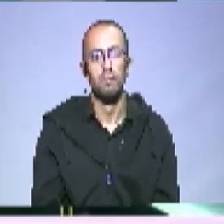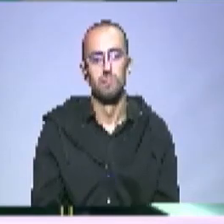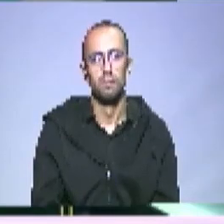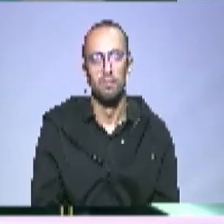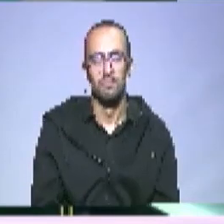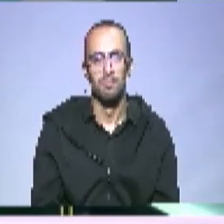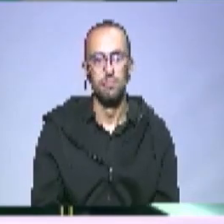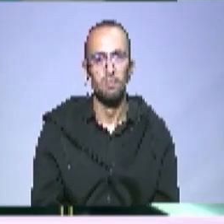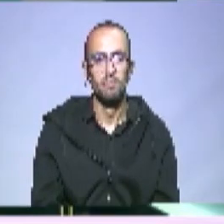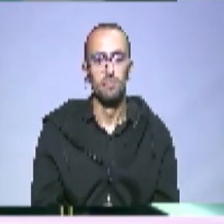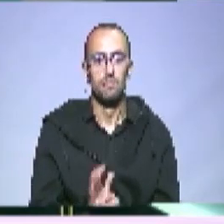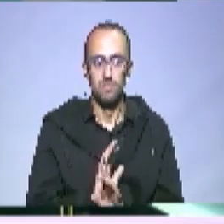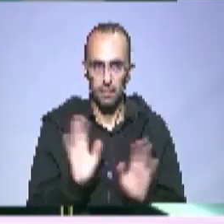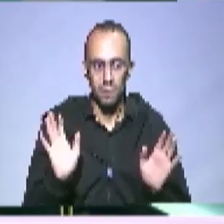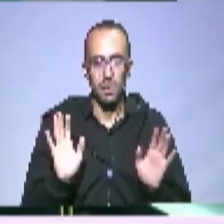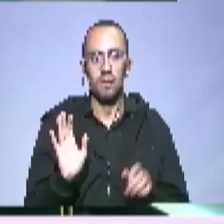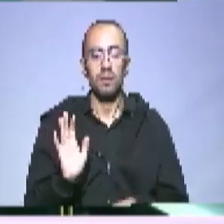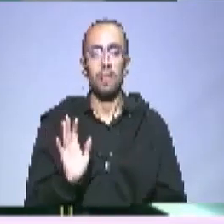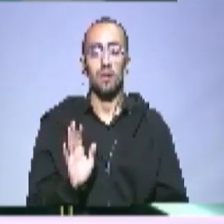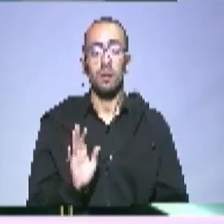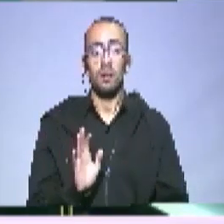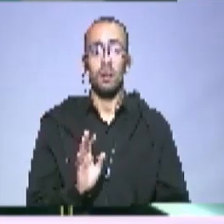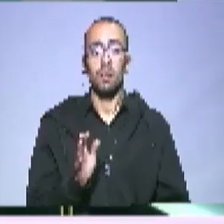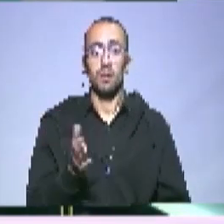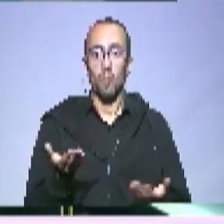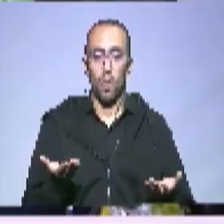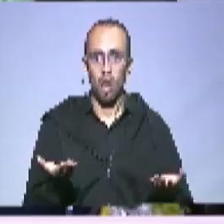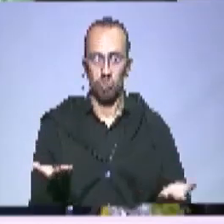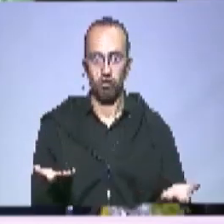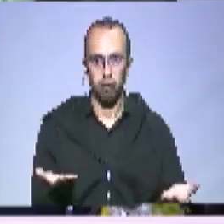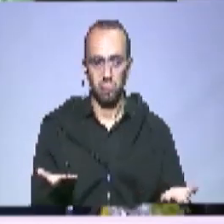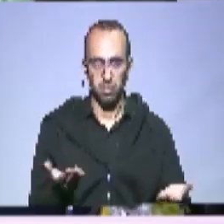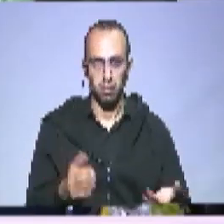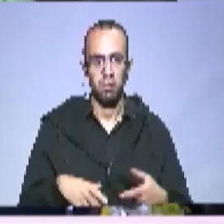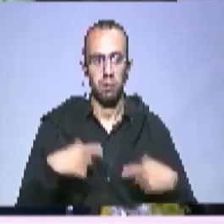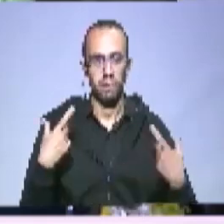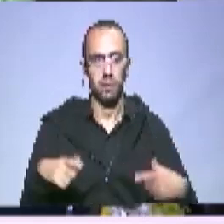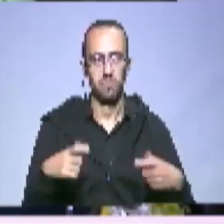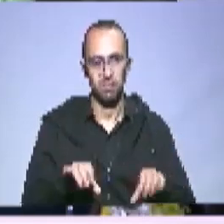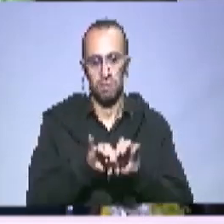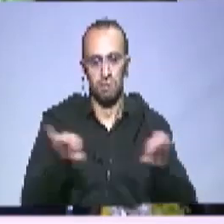معانا فطيرة الجلاش دي، هنجيب معانا ربطة جلاش